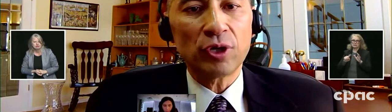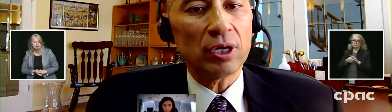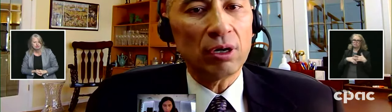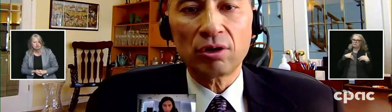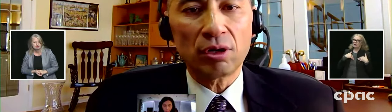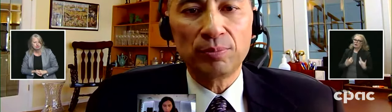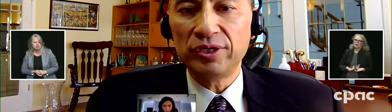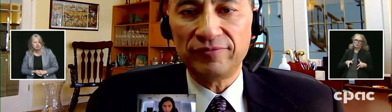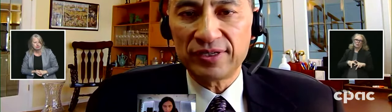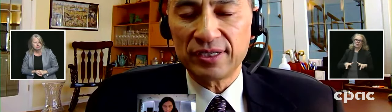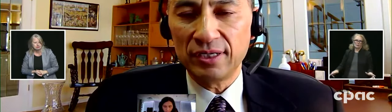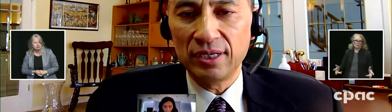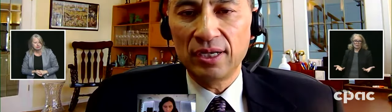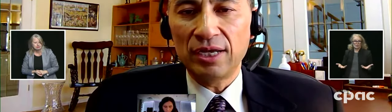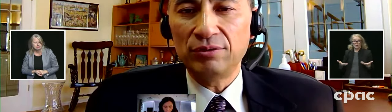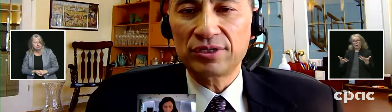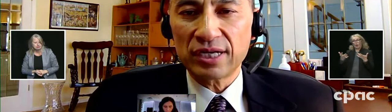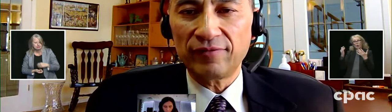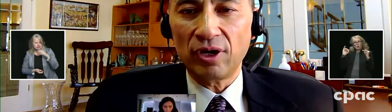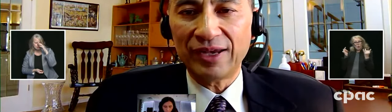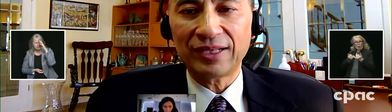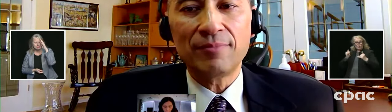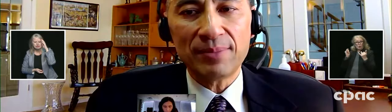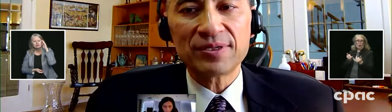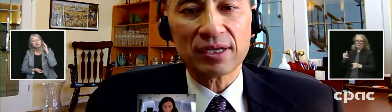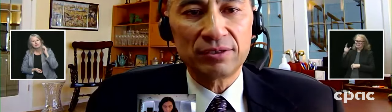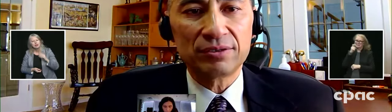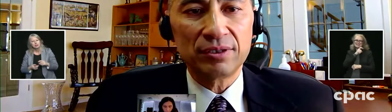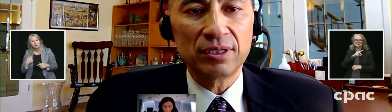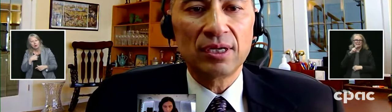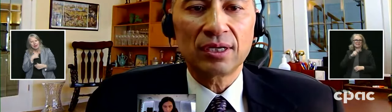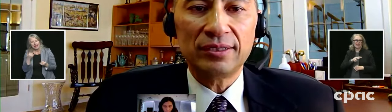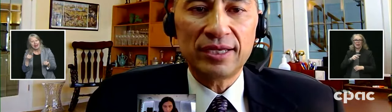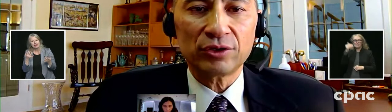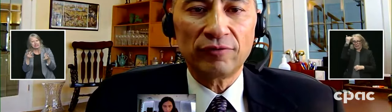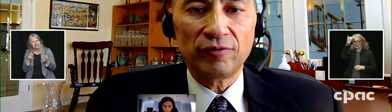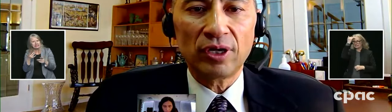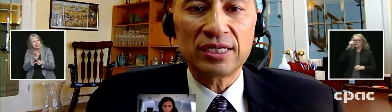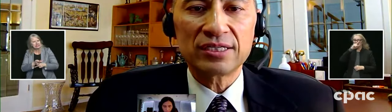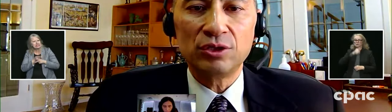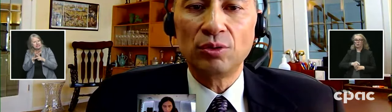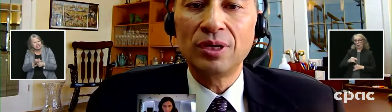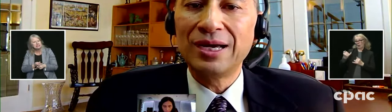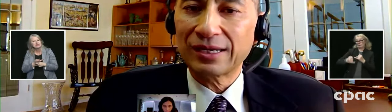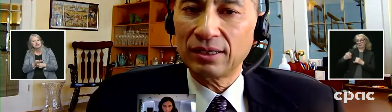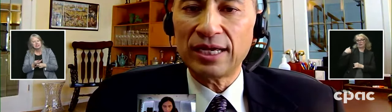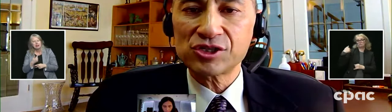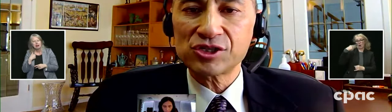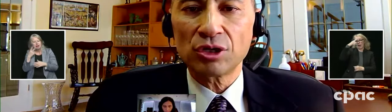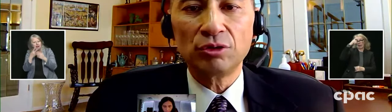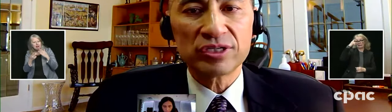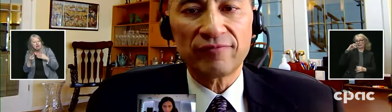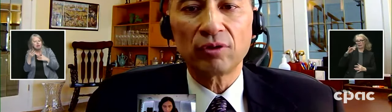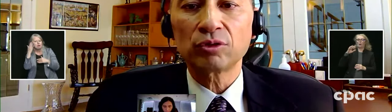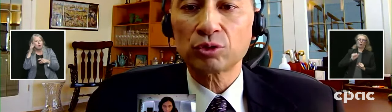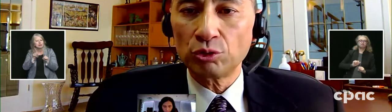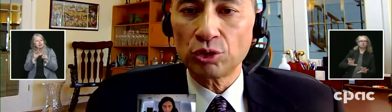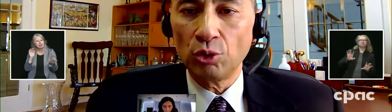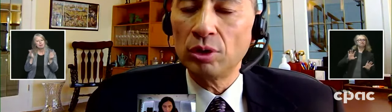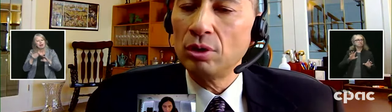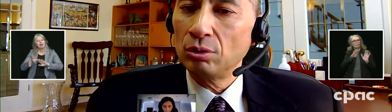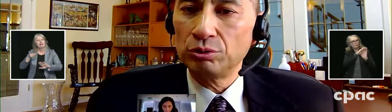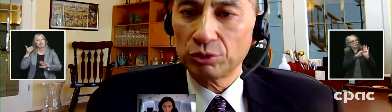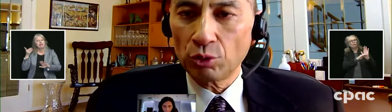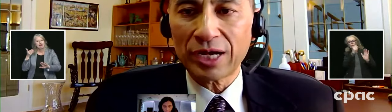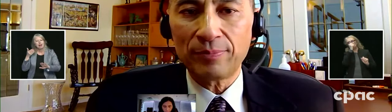La lutte est cette fois encore plus difficile et nous savons avec la même certitude que la dernière fois que si nous relâchons nos efforts trop